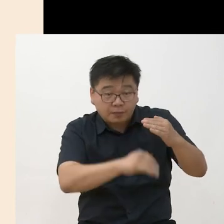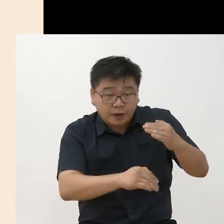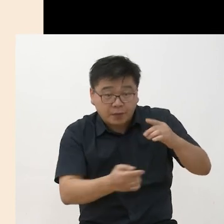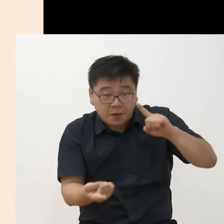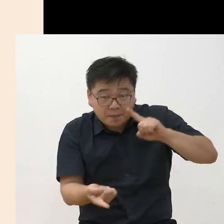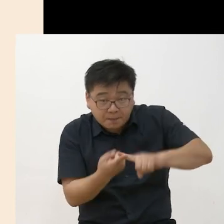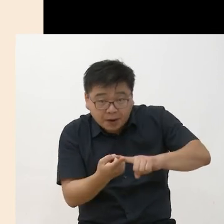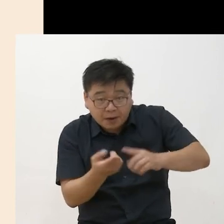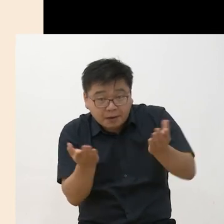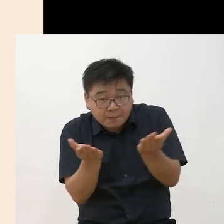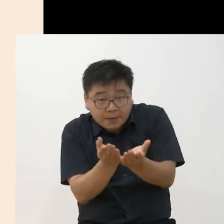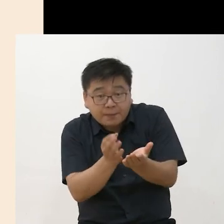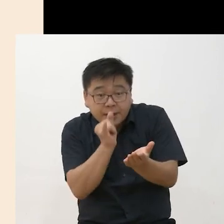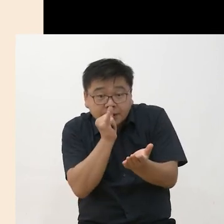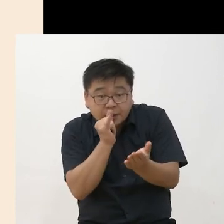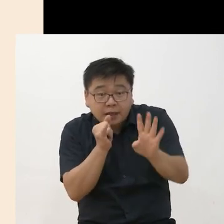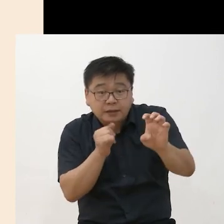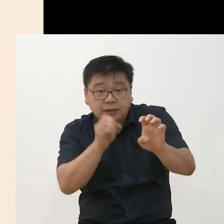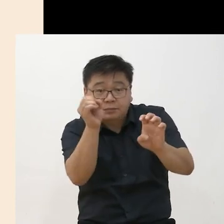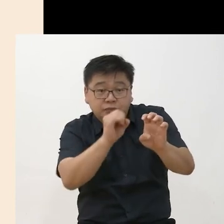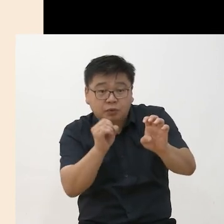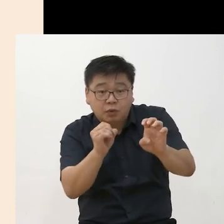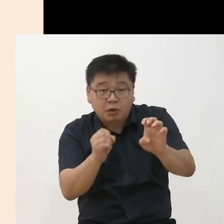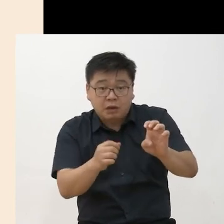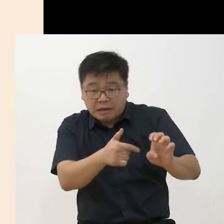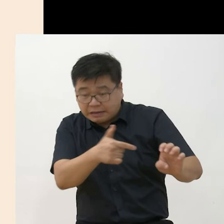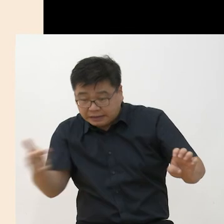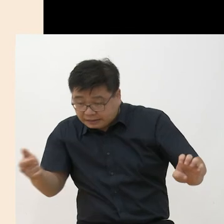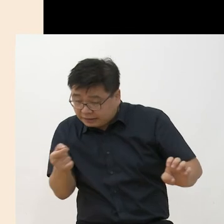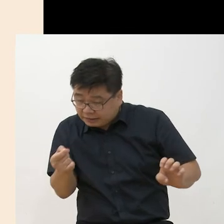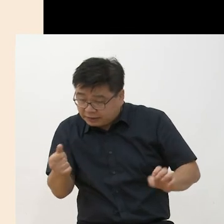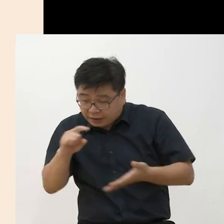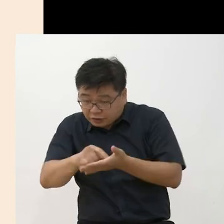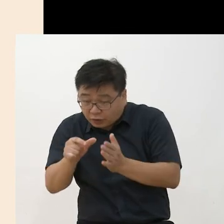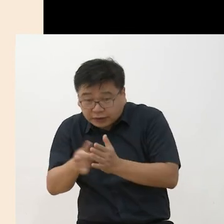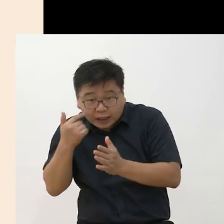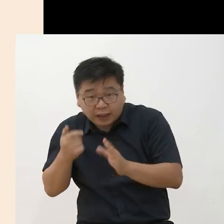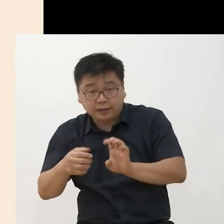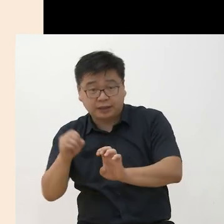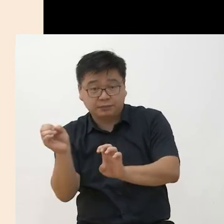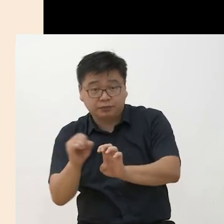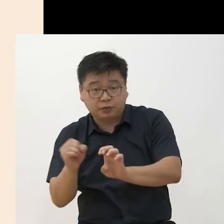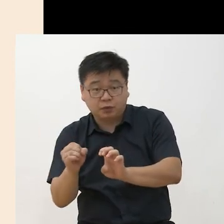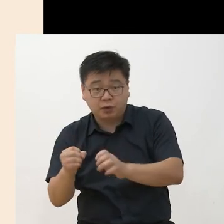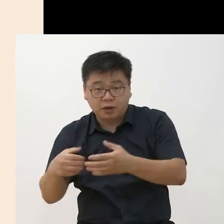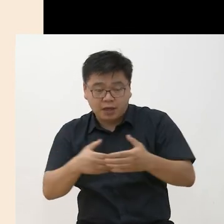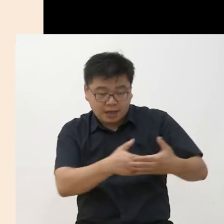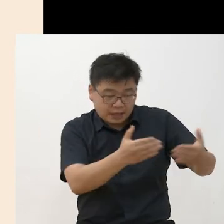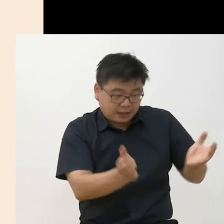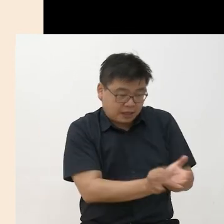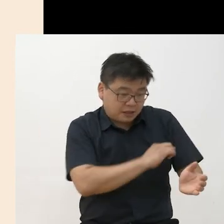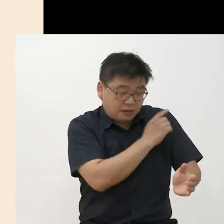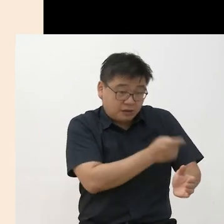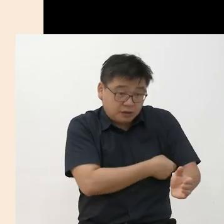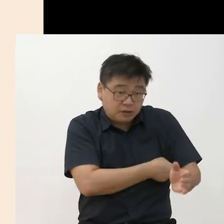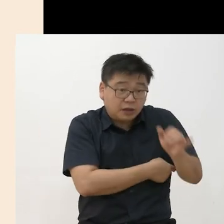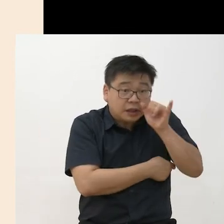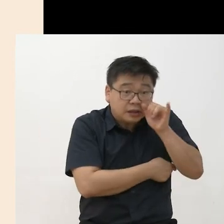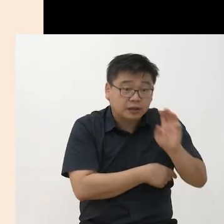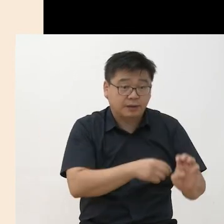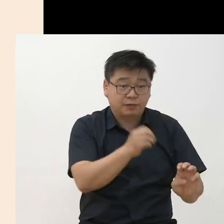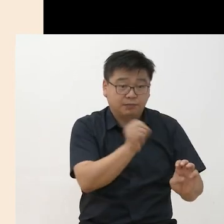적합성 40%, 프로그램 규모의 적합성 40%, 단체 수행 역량